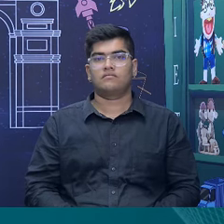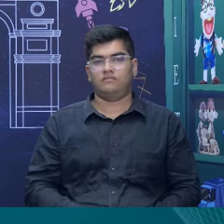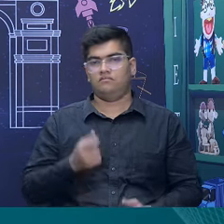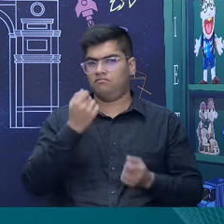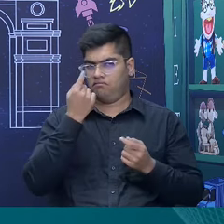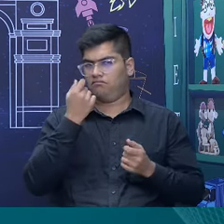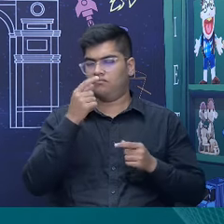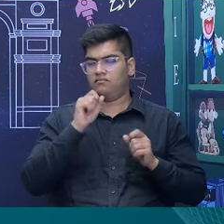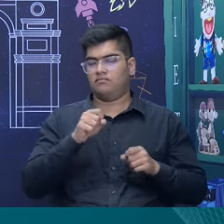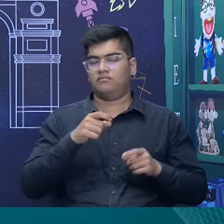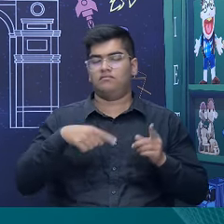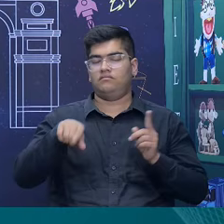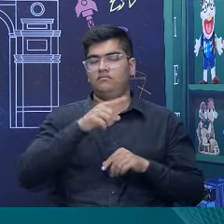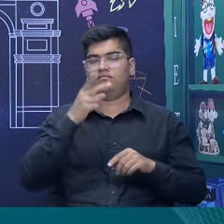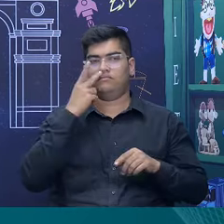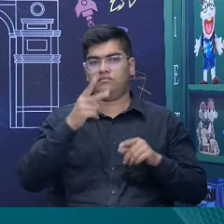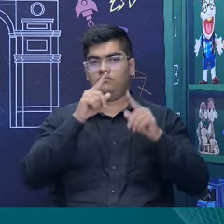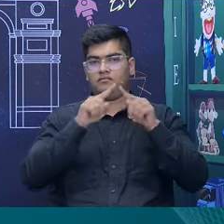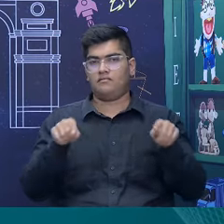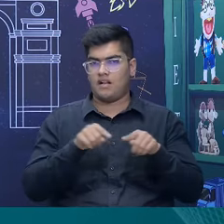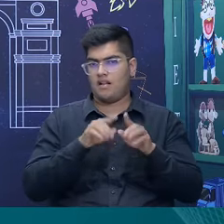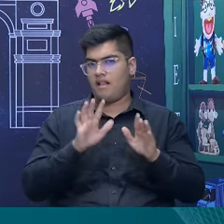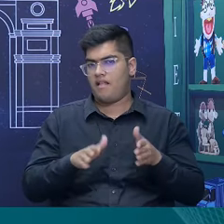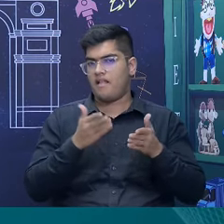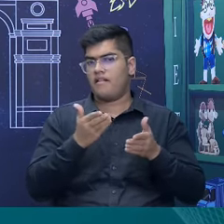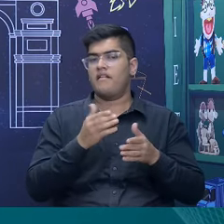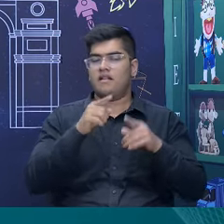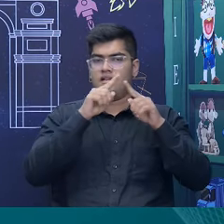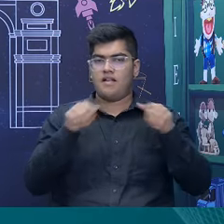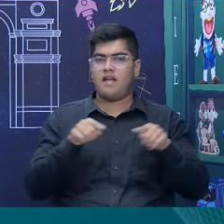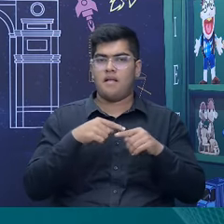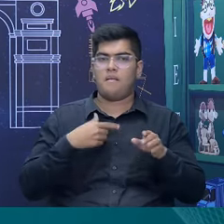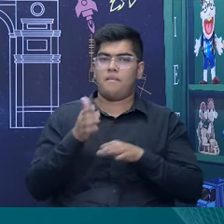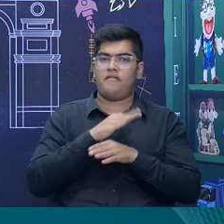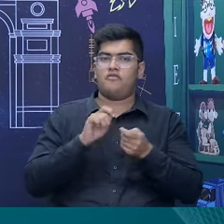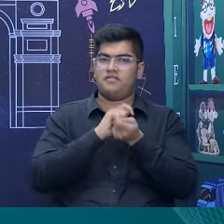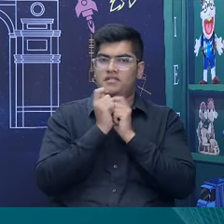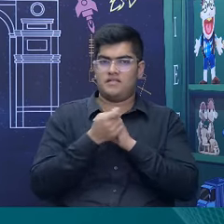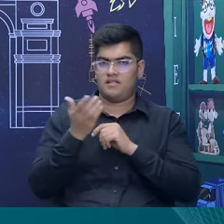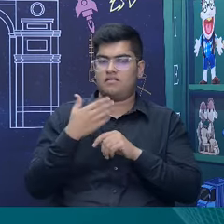मैम तो ट्रायंगल तो दिख रहा है अभी भी हमें अब यह वाला जो ट्रायंगल हमने यहां से अलग किया